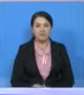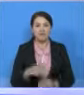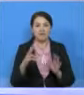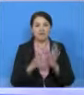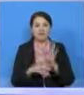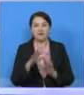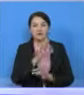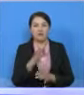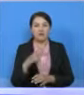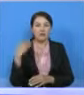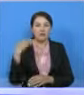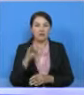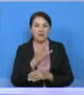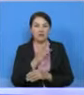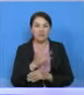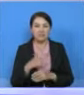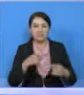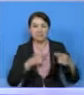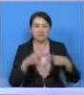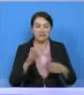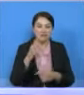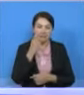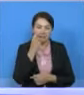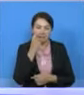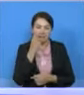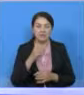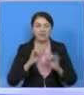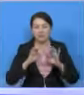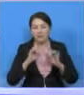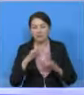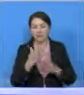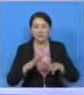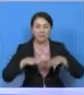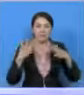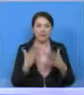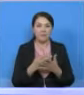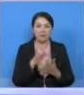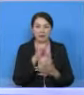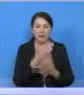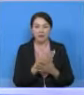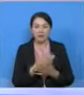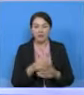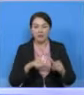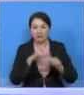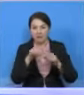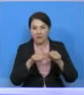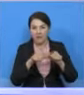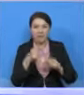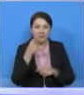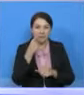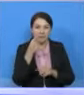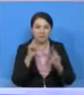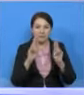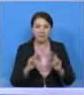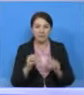80% маленьких актюбинцев страдают кариесом. Об этом рассказали стоматологи. Причем самую большую настороженность вызывают дошколята, во рту которых